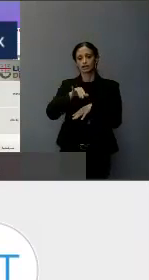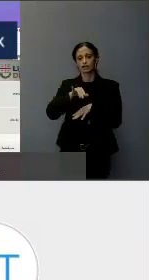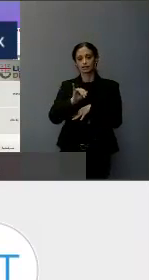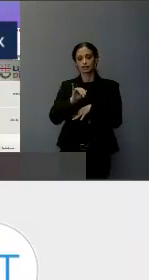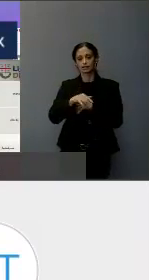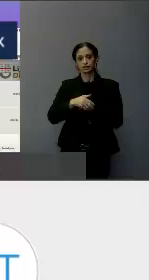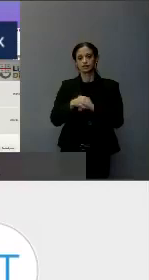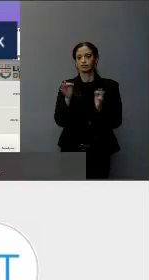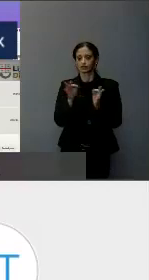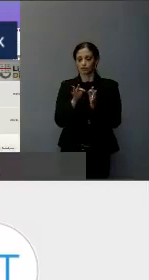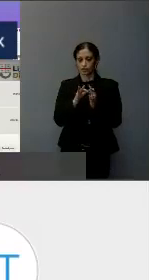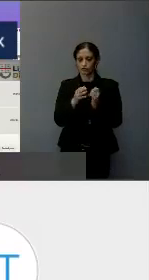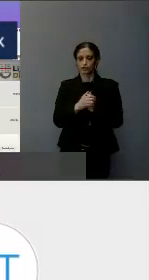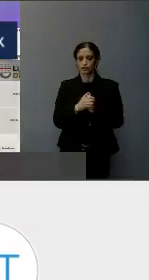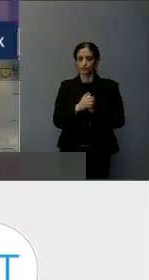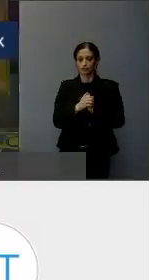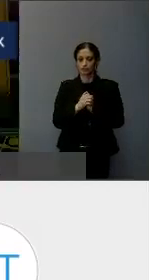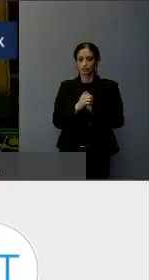favorevole